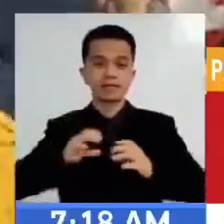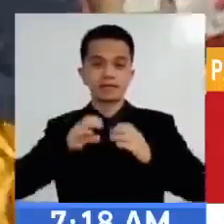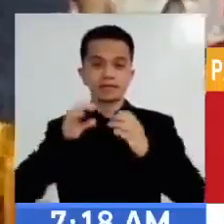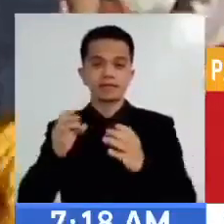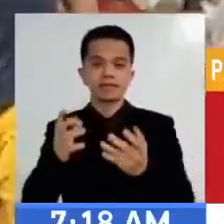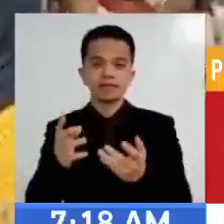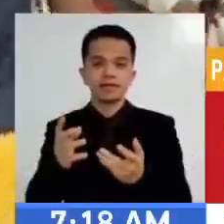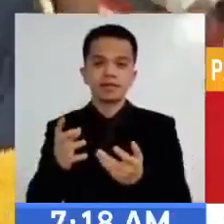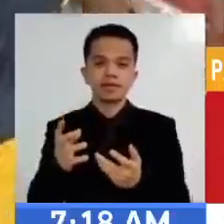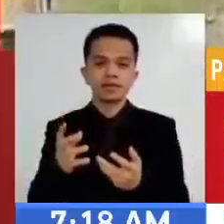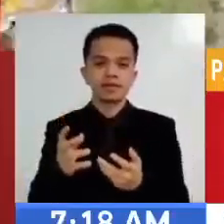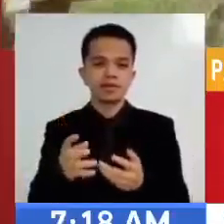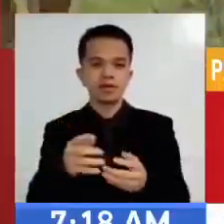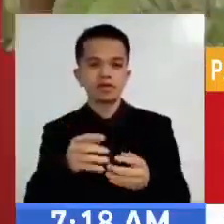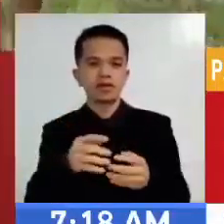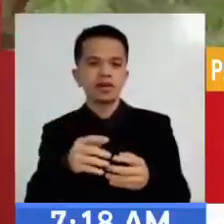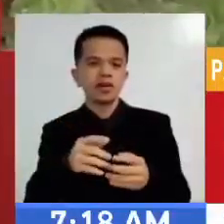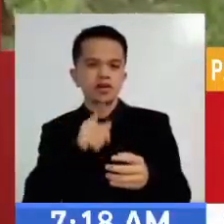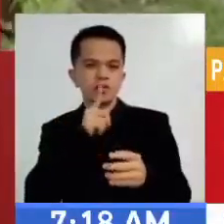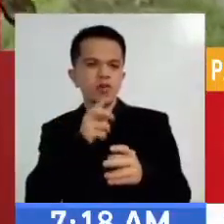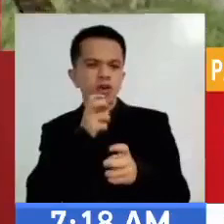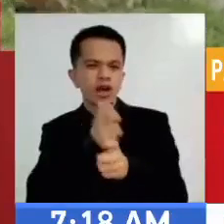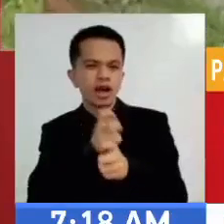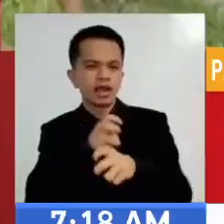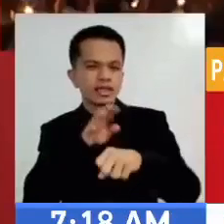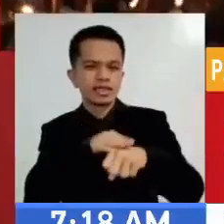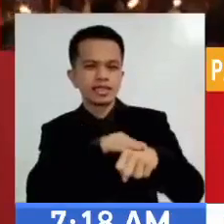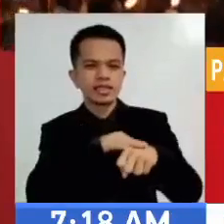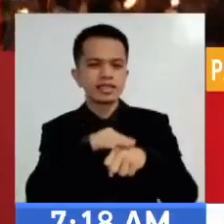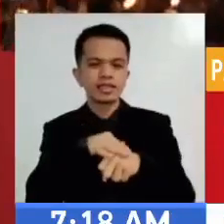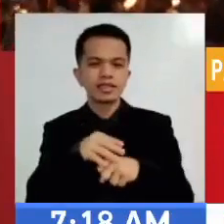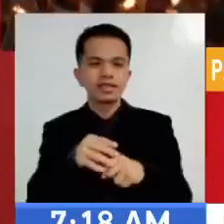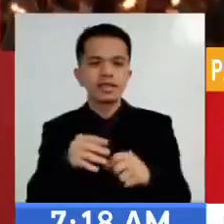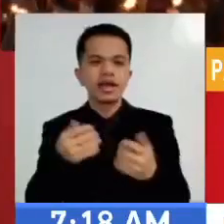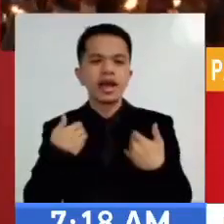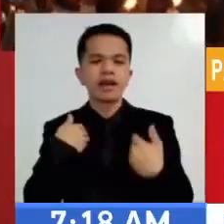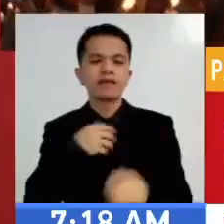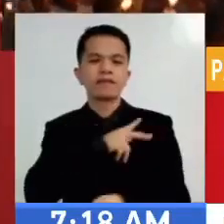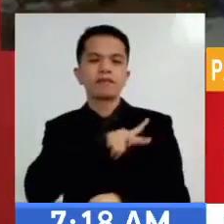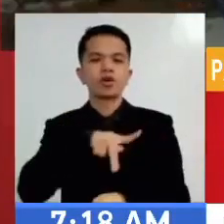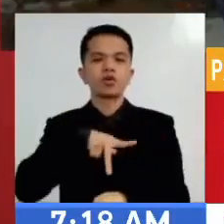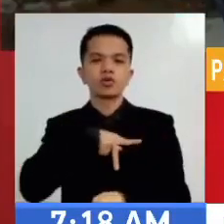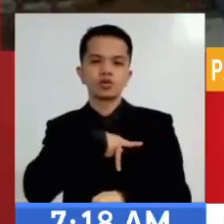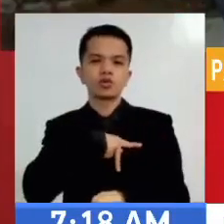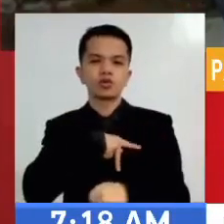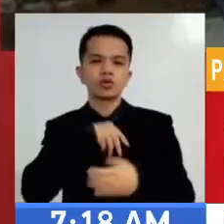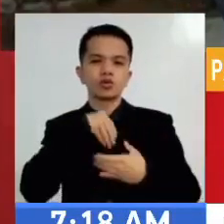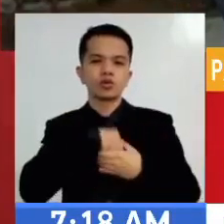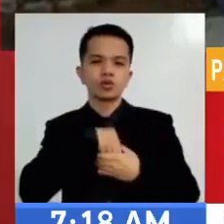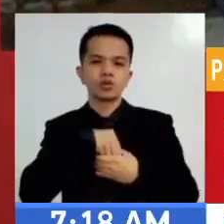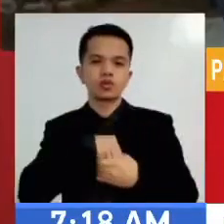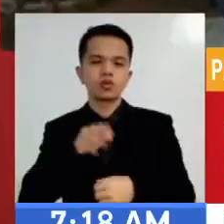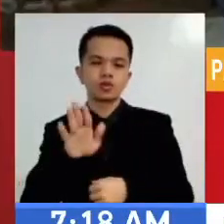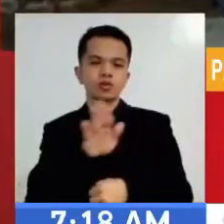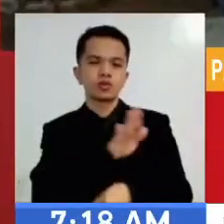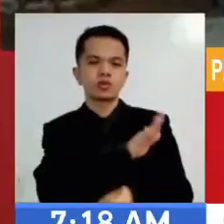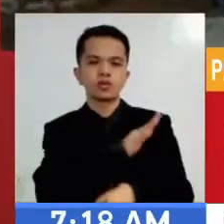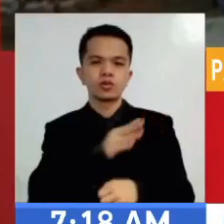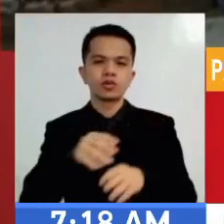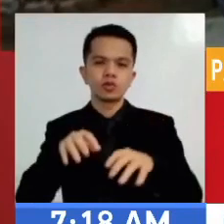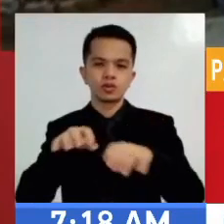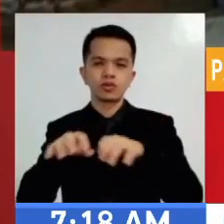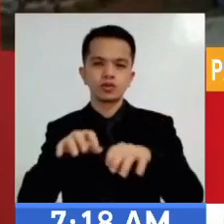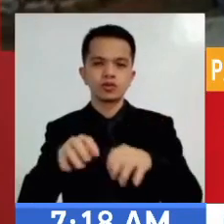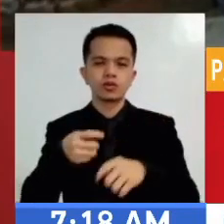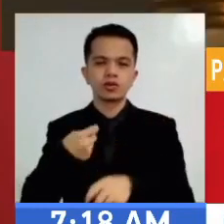gawin. Mm-hmm. Kasi meron yung personal aspect yung kanilang panata na sabi mo nga,